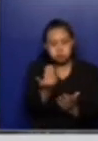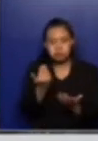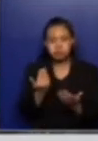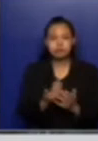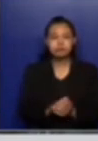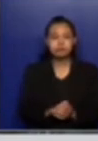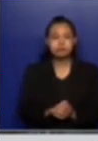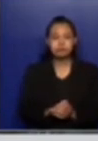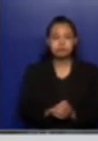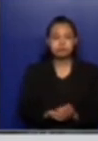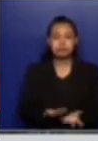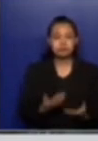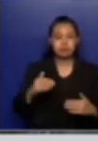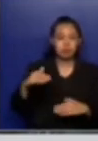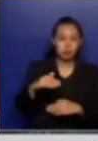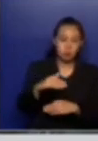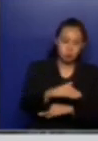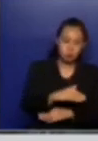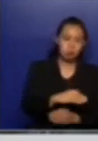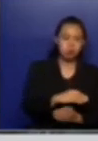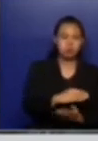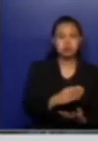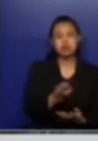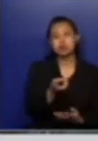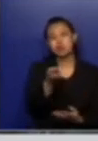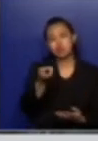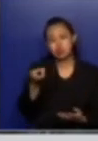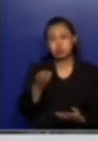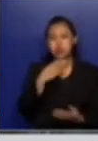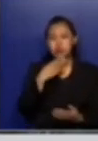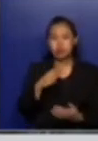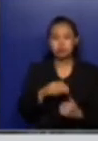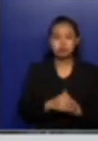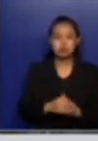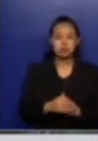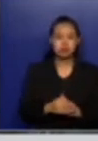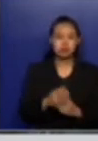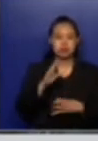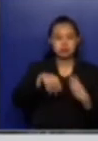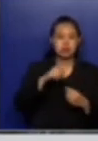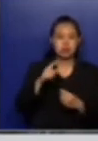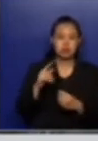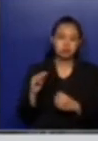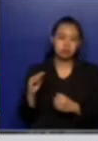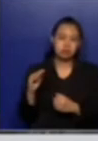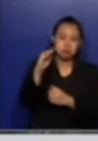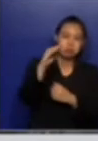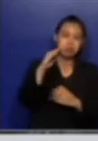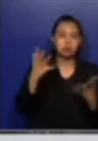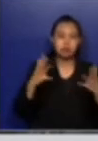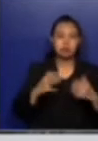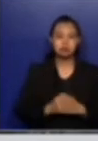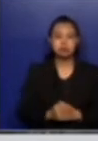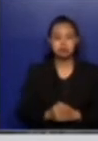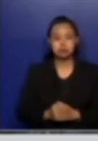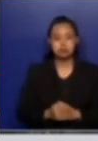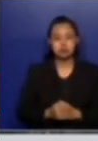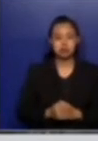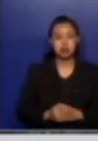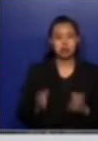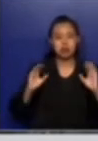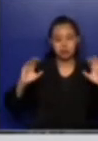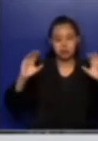ภทที่ต่ำลงต่ำลงตลอดเศรษฐกิจไม่เติบโตนะครับแม้รัฐบาลในปีนี้